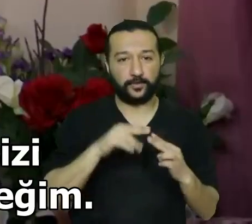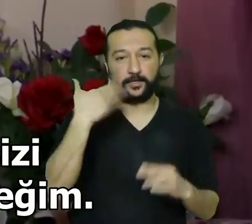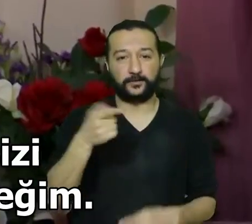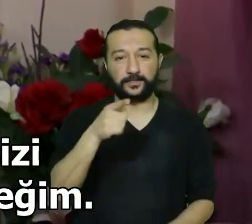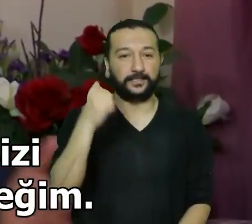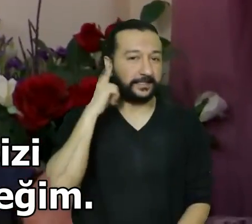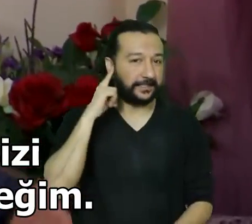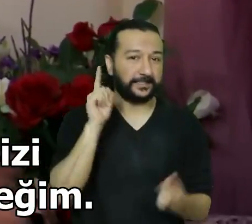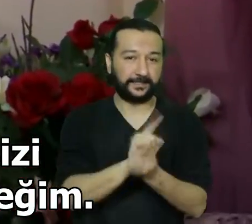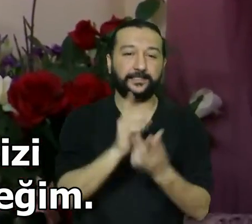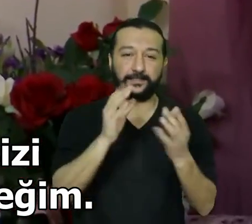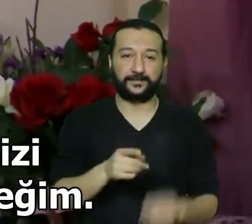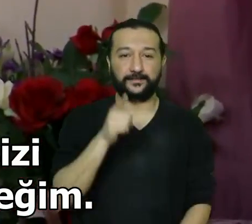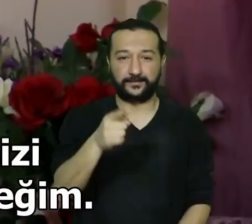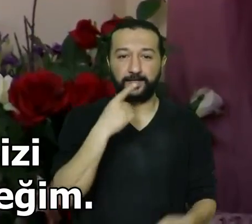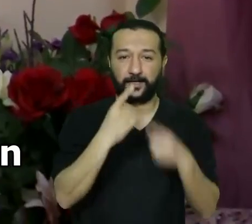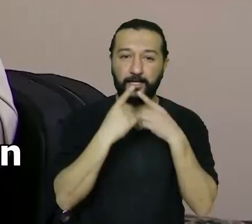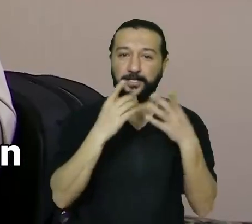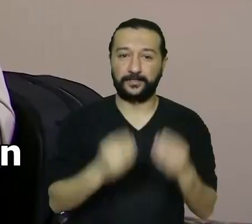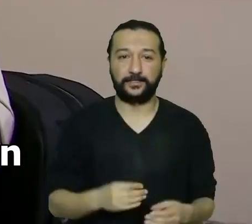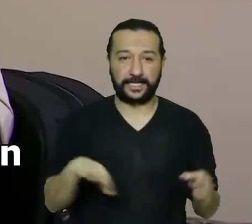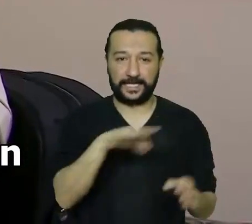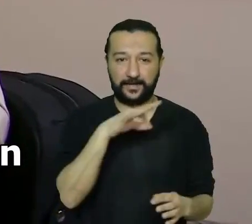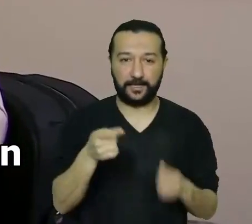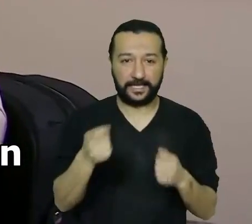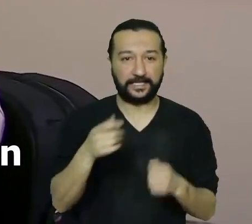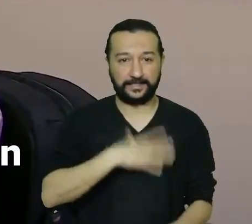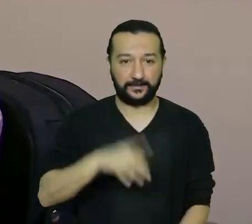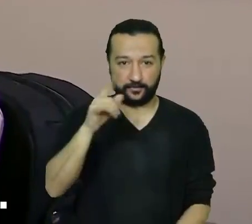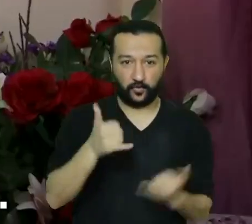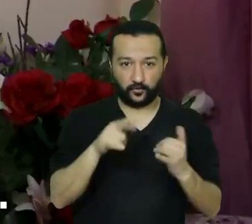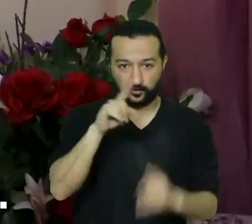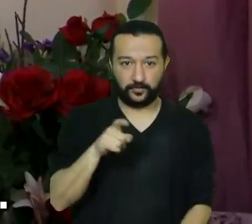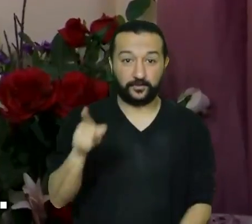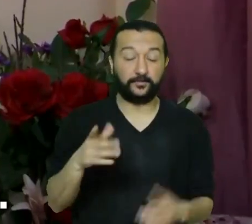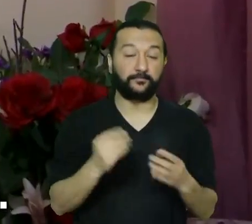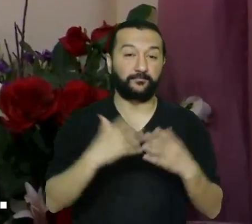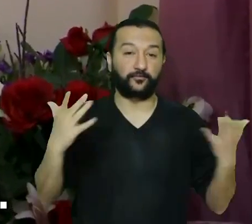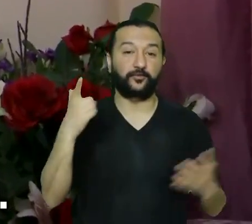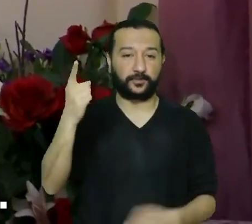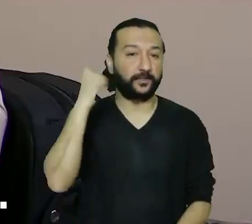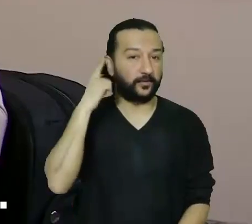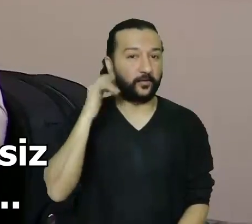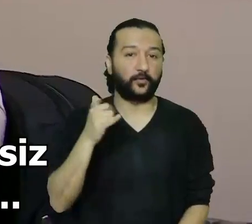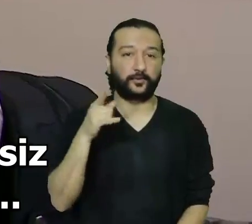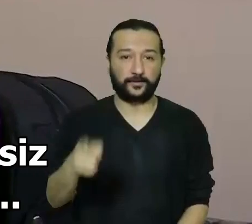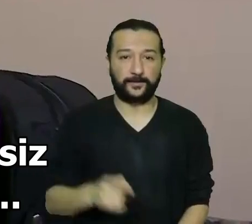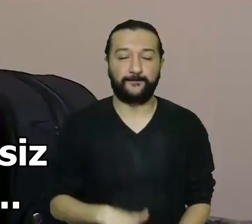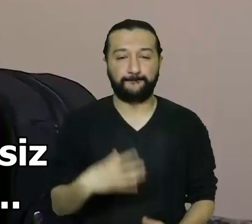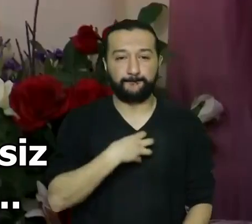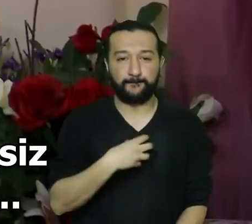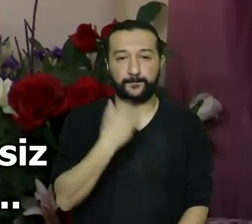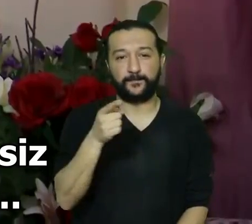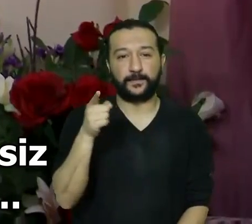sonra starla sizi karşılaştıracağım, konuşturacağım. Keman dersi almak isteyen kişi bir oyuncu mu? Hem de büyük bir stardır.